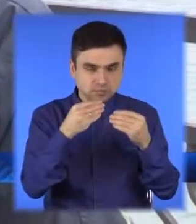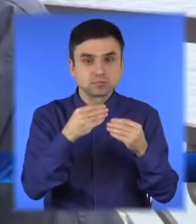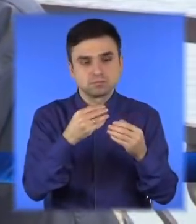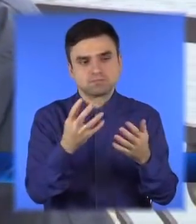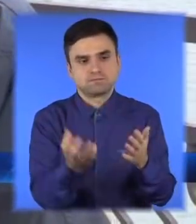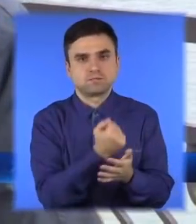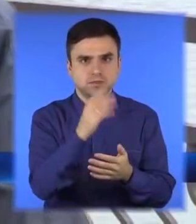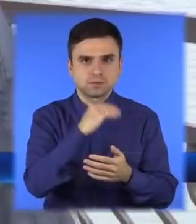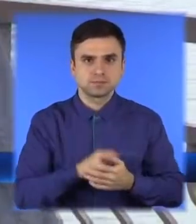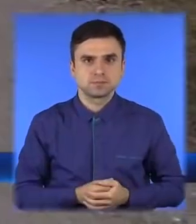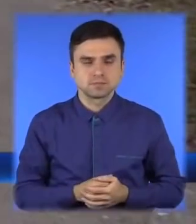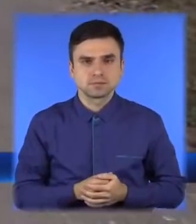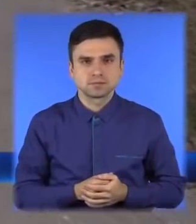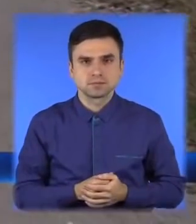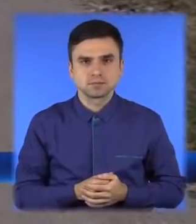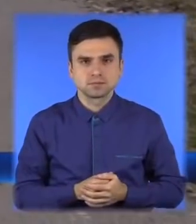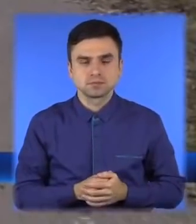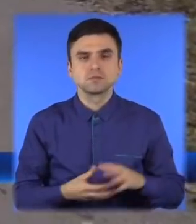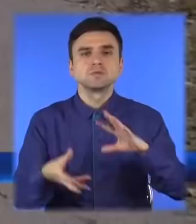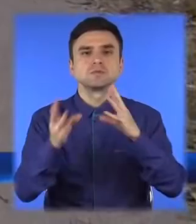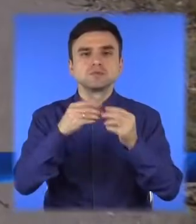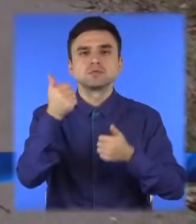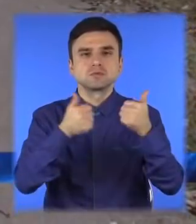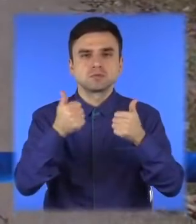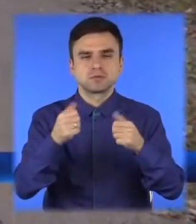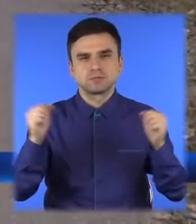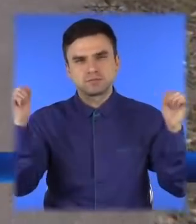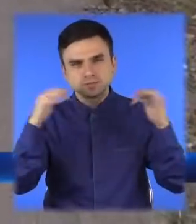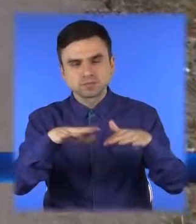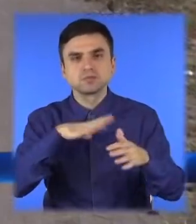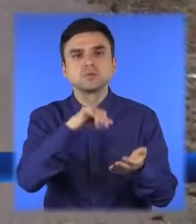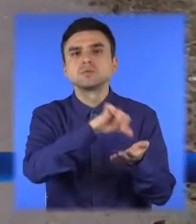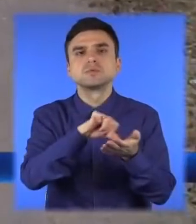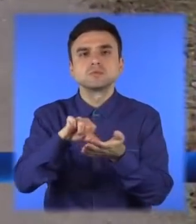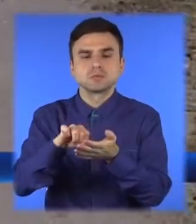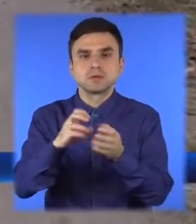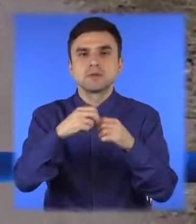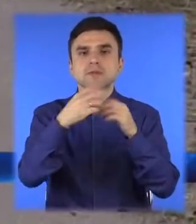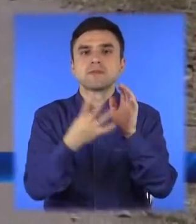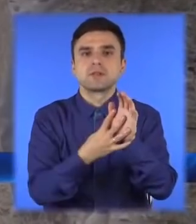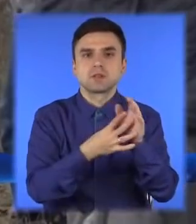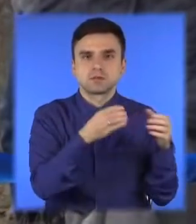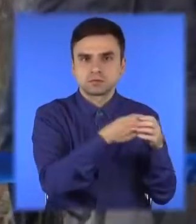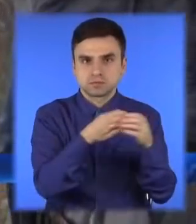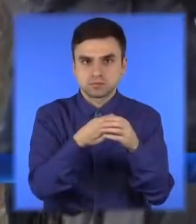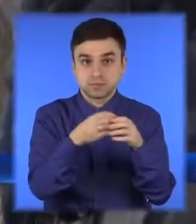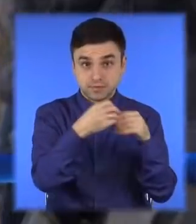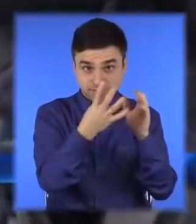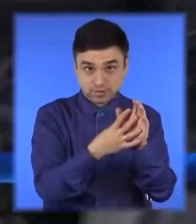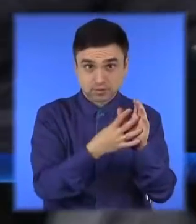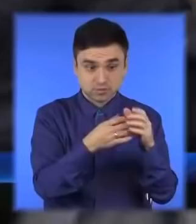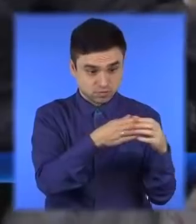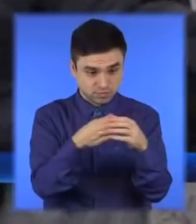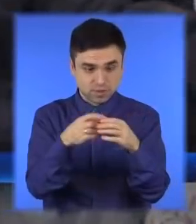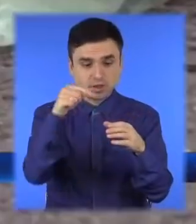можно, конечно, показать хорошие результаты. Всього в міському чемпіонаті з ловлі риби спінінгом з берега взяли участь 19 команд, по дві людини в